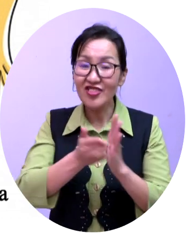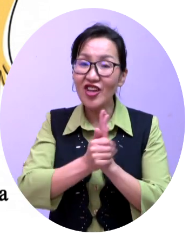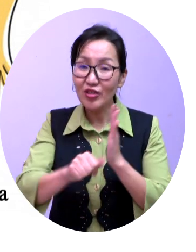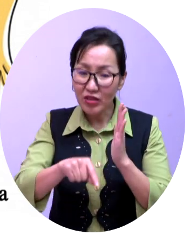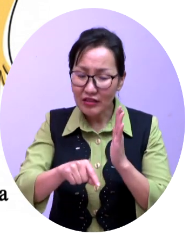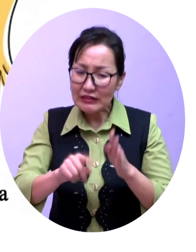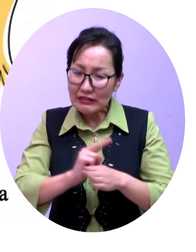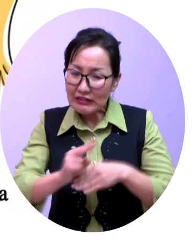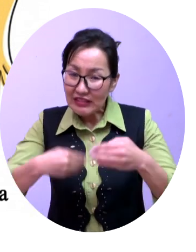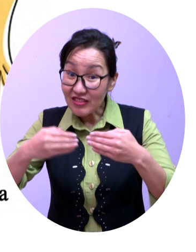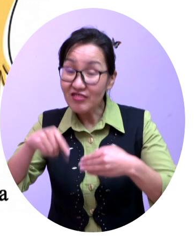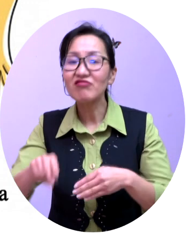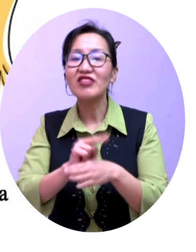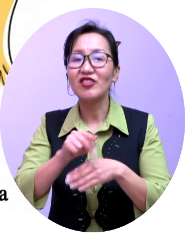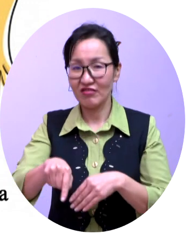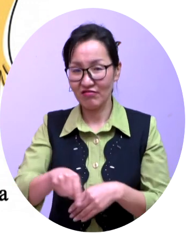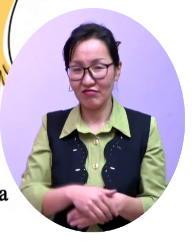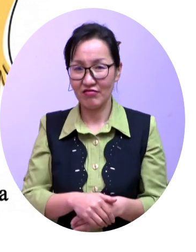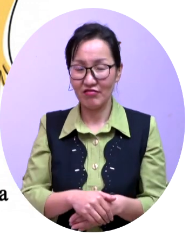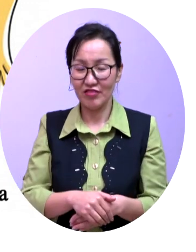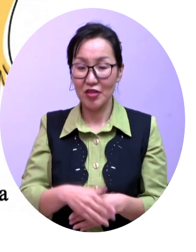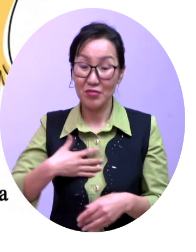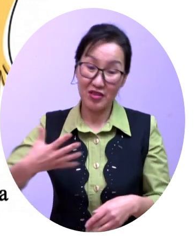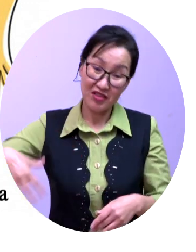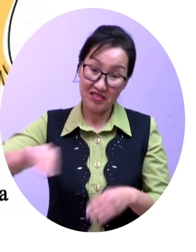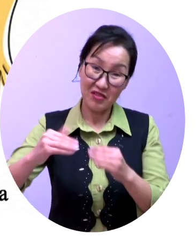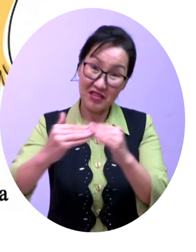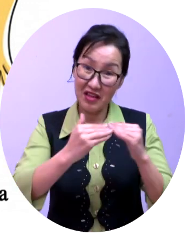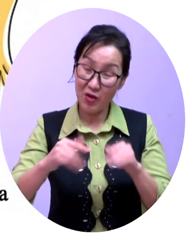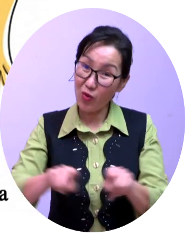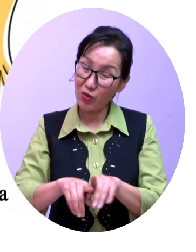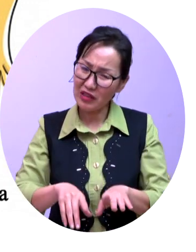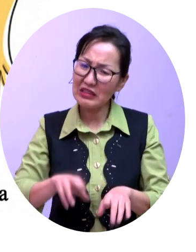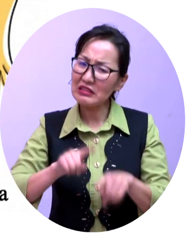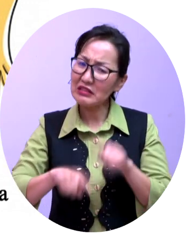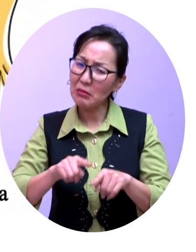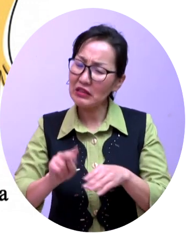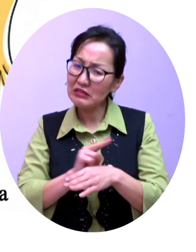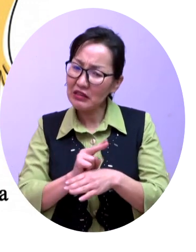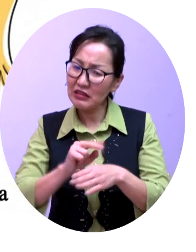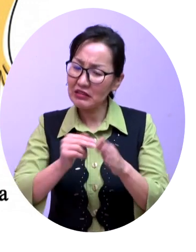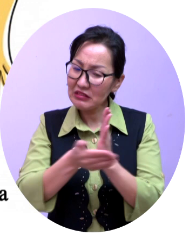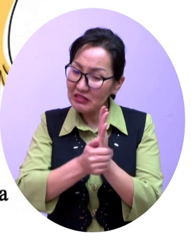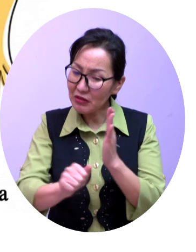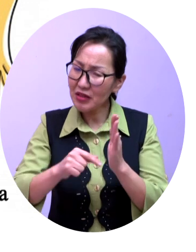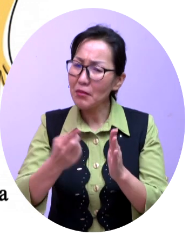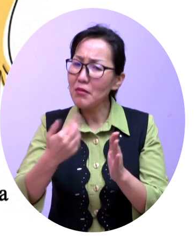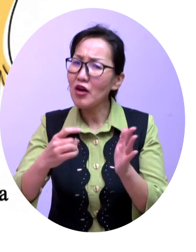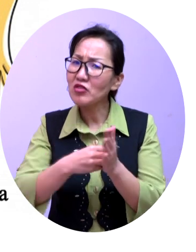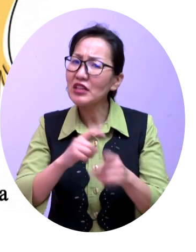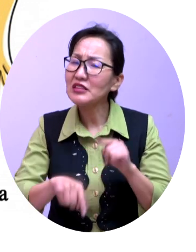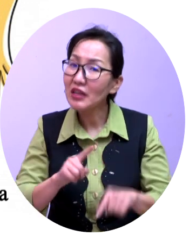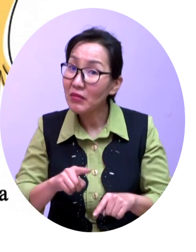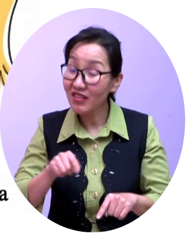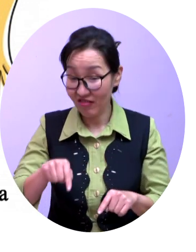байна. Тэгвэл бидний үеийнхэн ямар дадал чадвартай байх ёстой юм болоо сонирхцгоё.